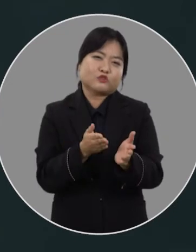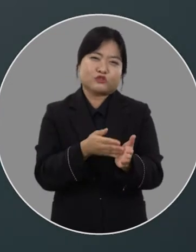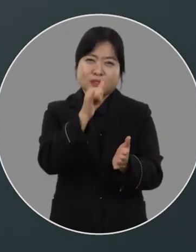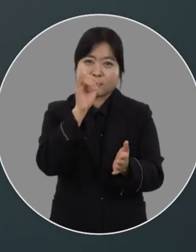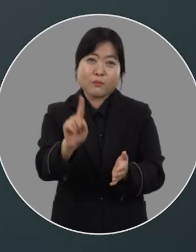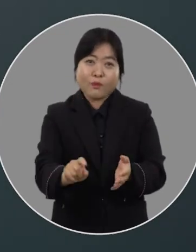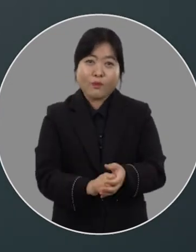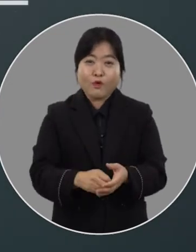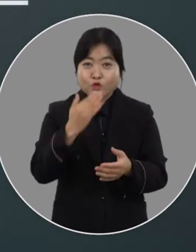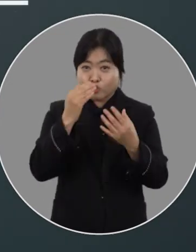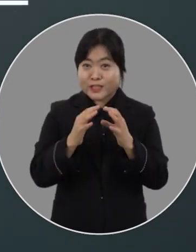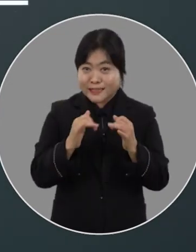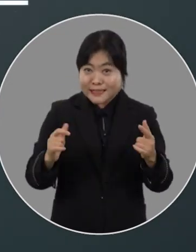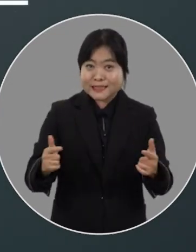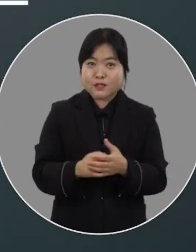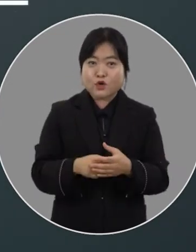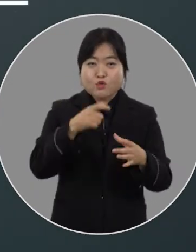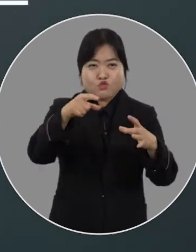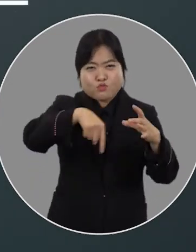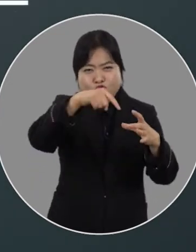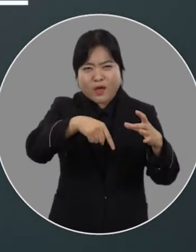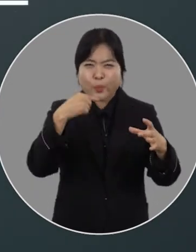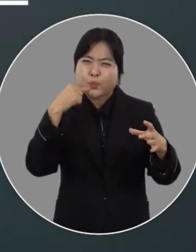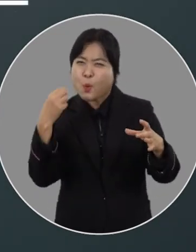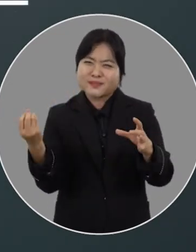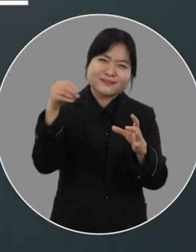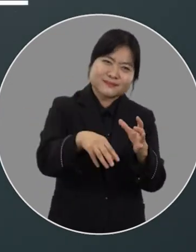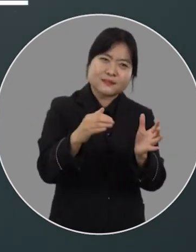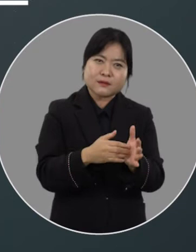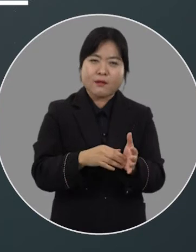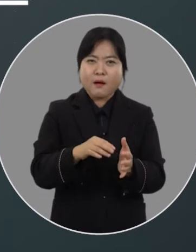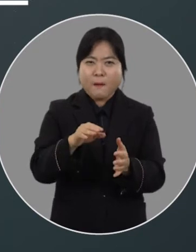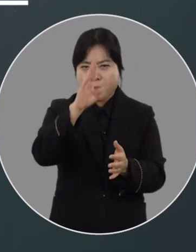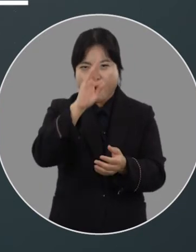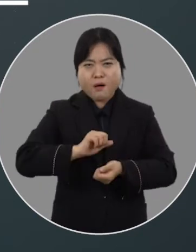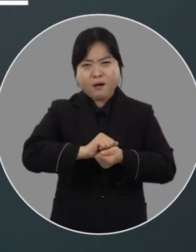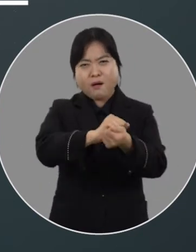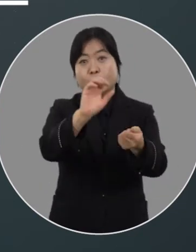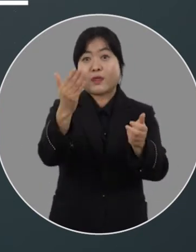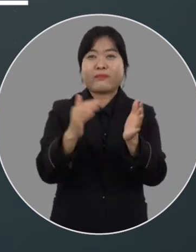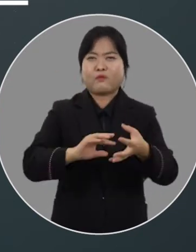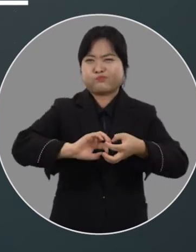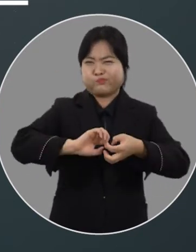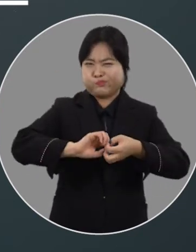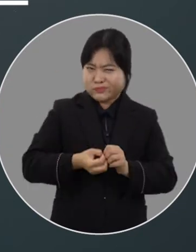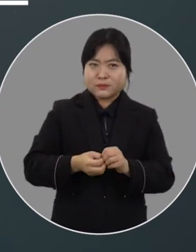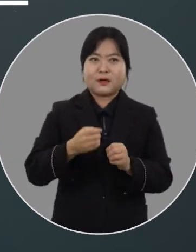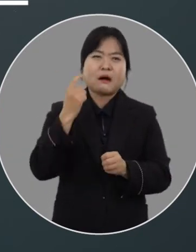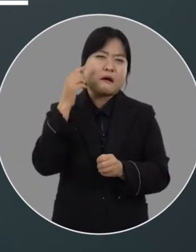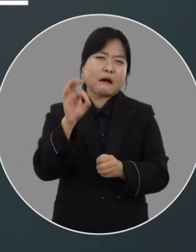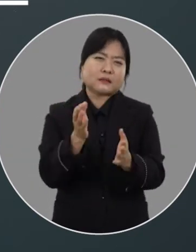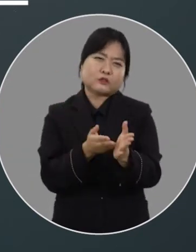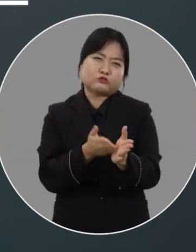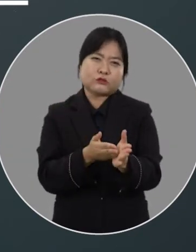했는데요. 유대인들이 우물에다 독을 타서 패스트가 번졌다라고 하는 얼토당토하는